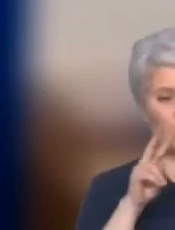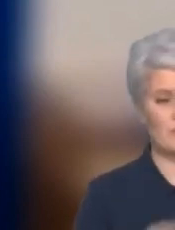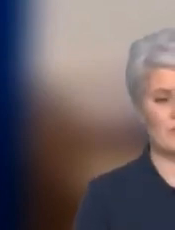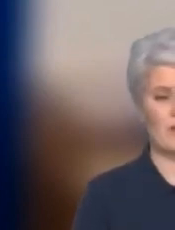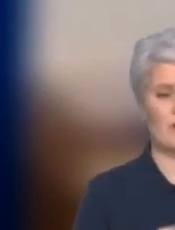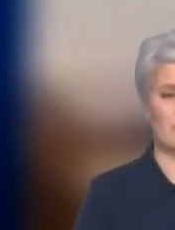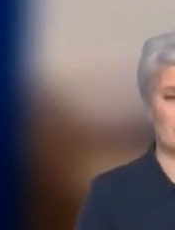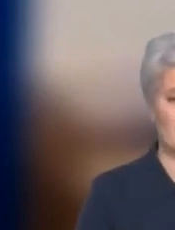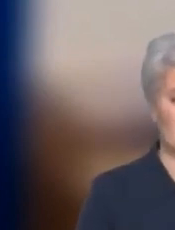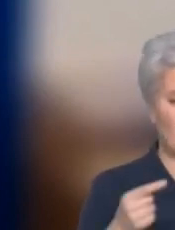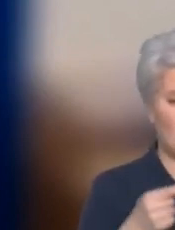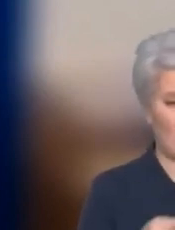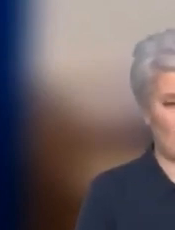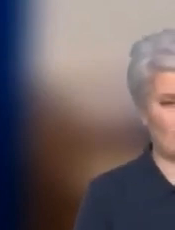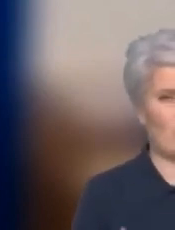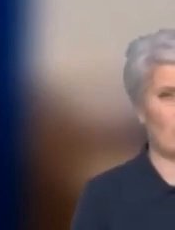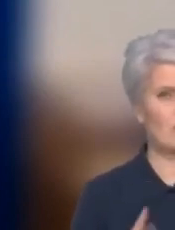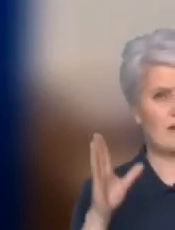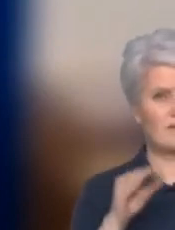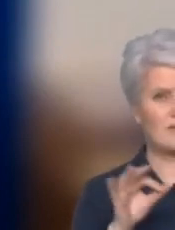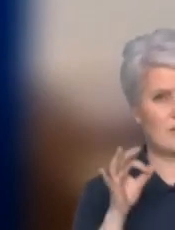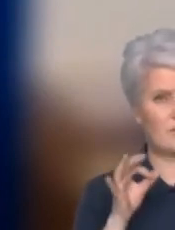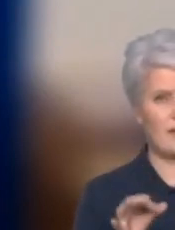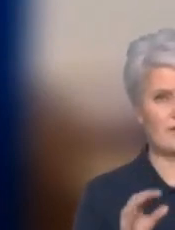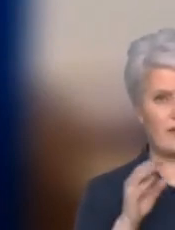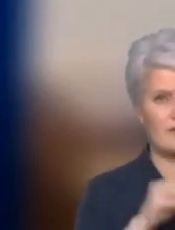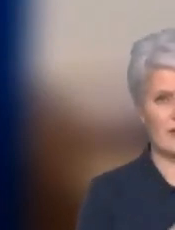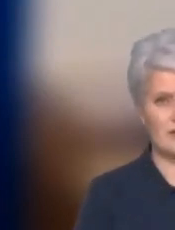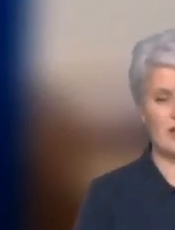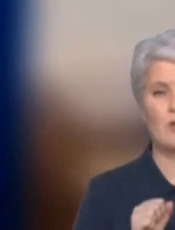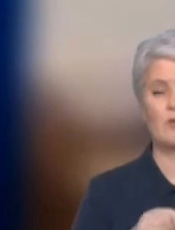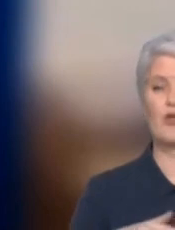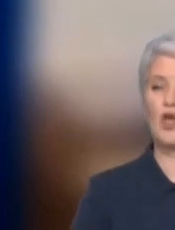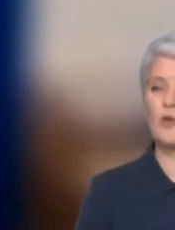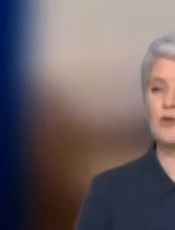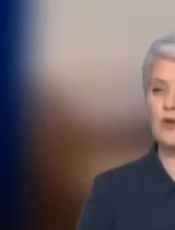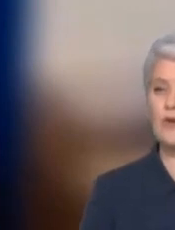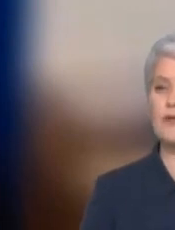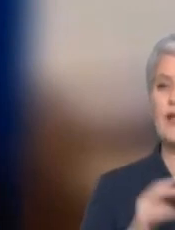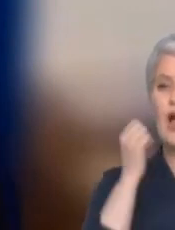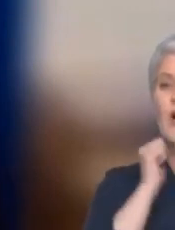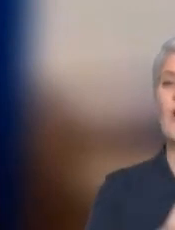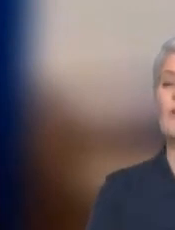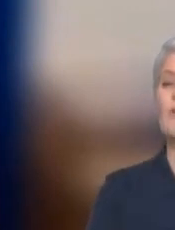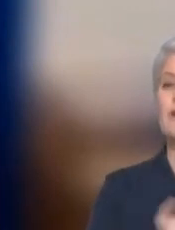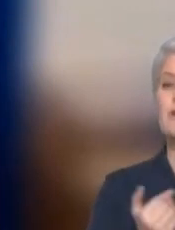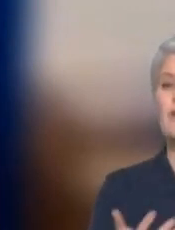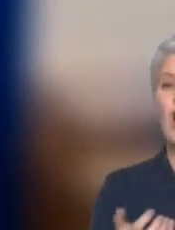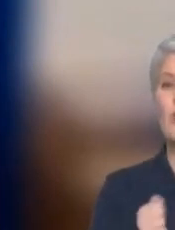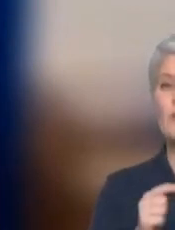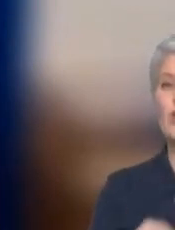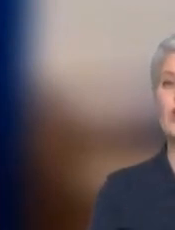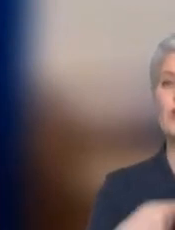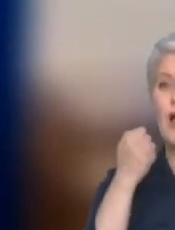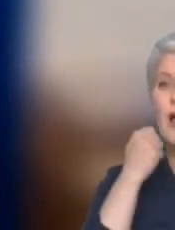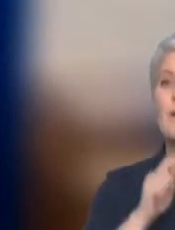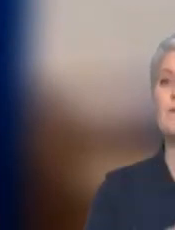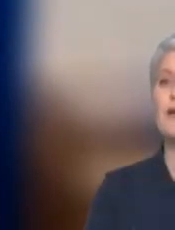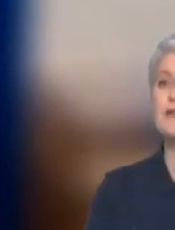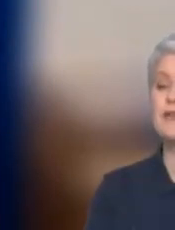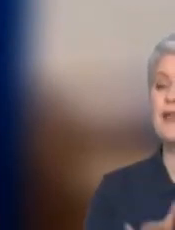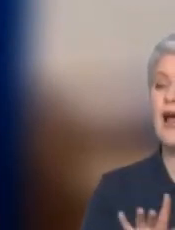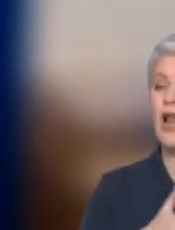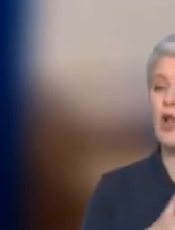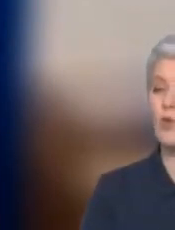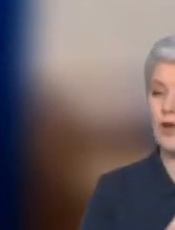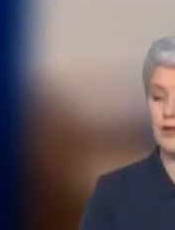перевірити, верифікувати, чи все внесено, чи правильно внесено. Можна розрахувати, яку пенсію ви отримаєте через пенсійний калькулятор.